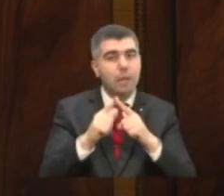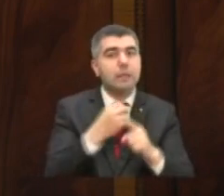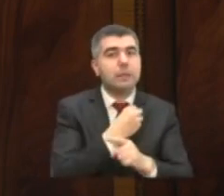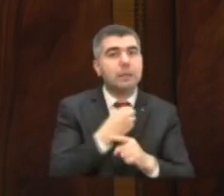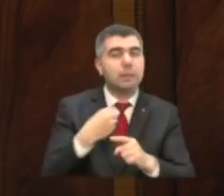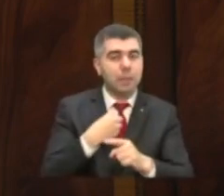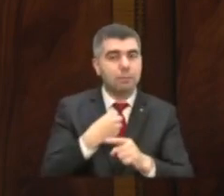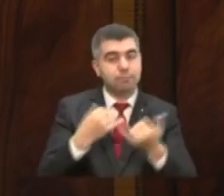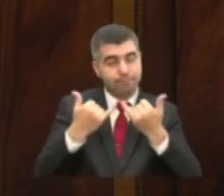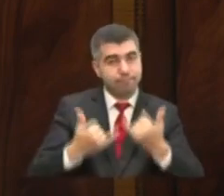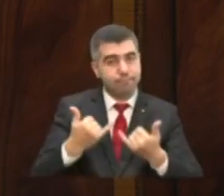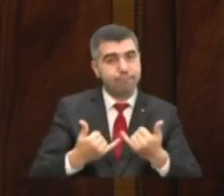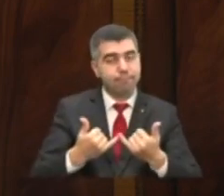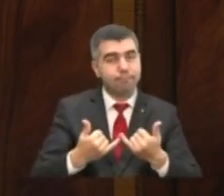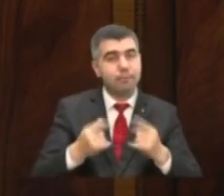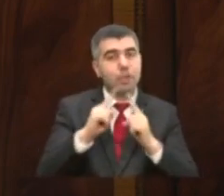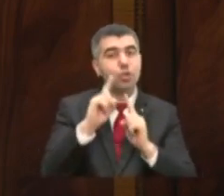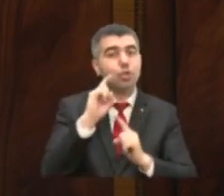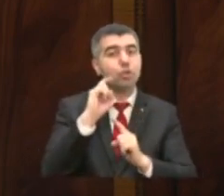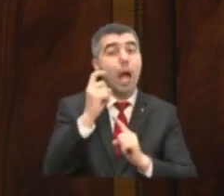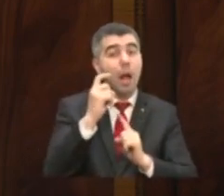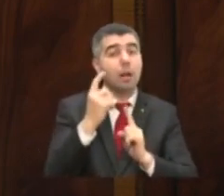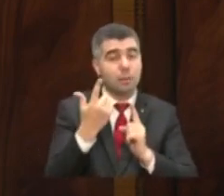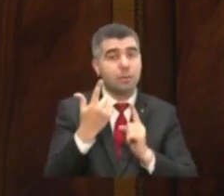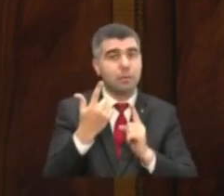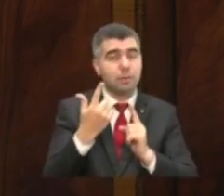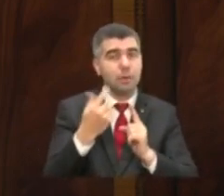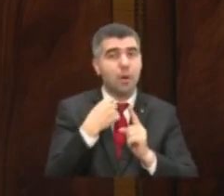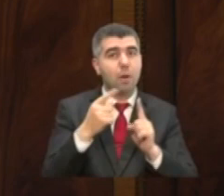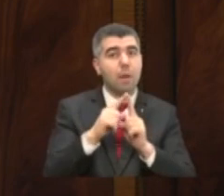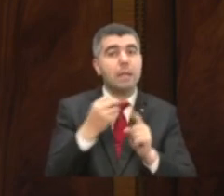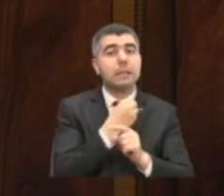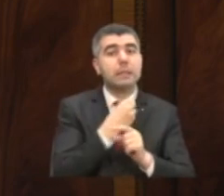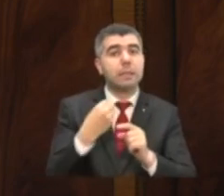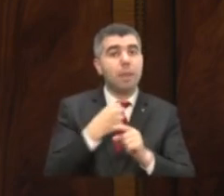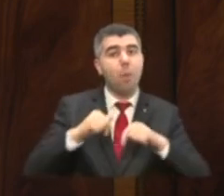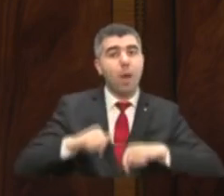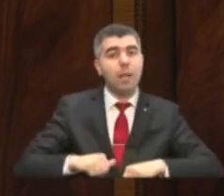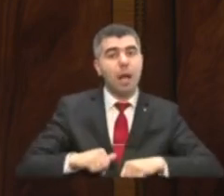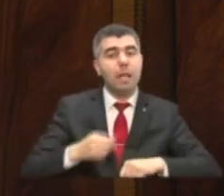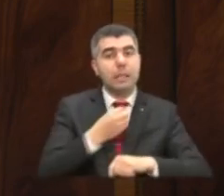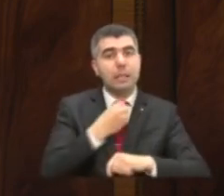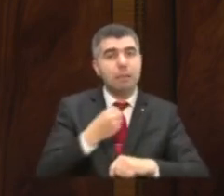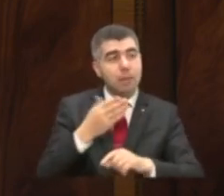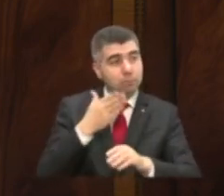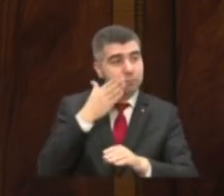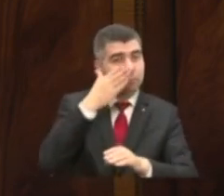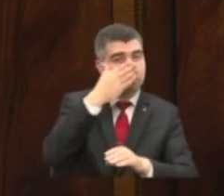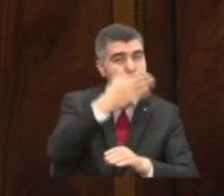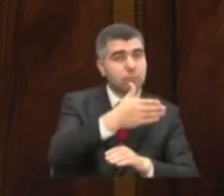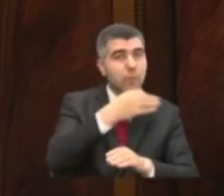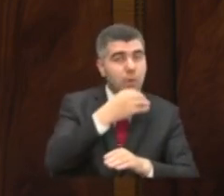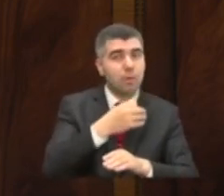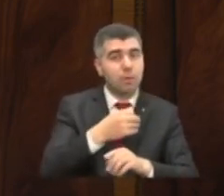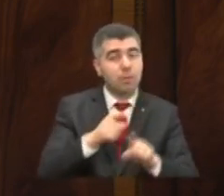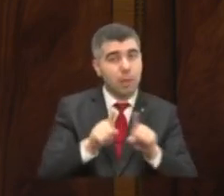اليوم هذه 4 ديال الأسابيع طبيب جاء بالتعيين ديالو من وزارة الصحة للمركز الصحي. واش معقول سيد